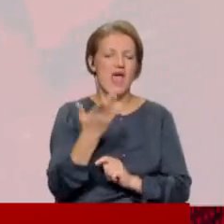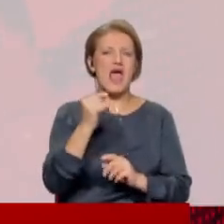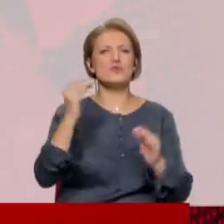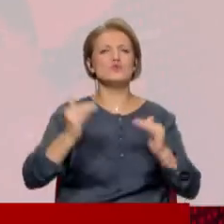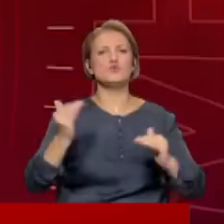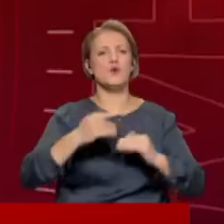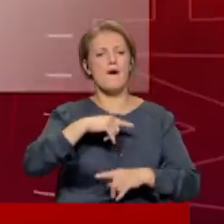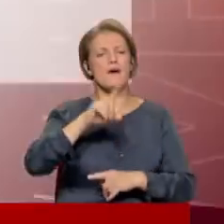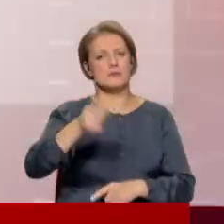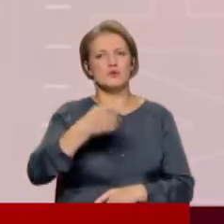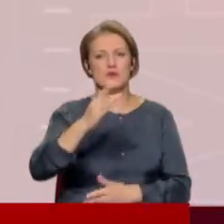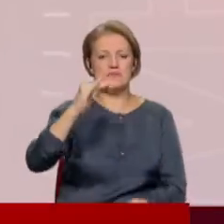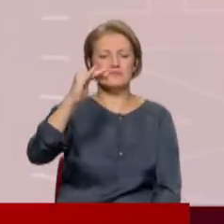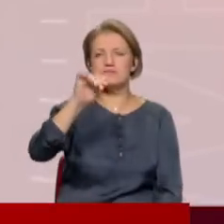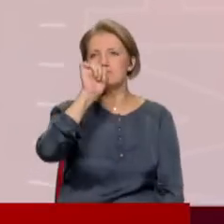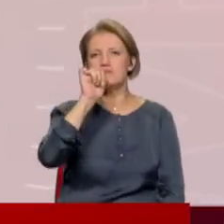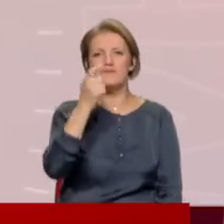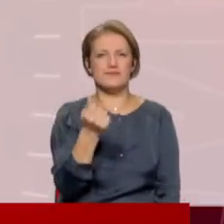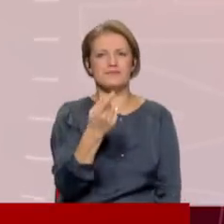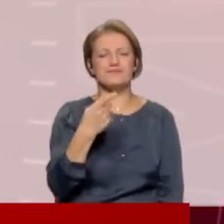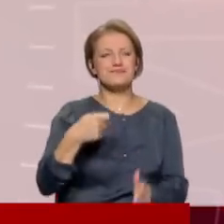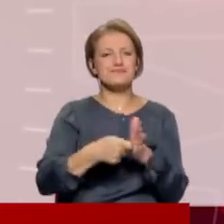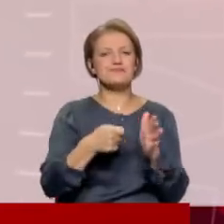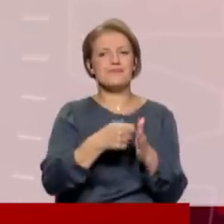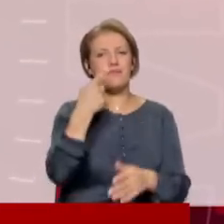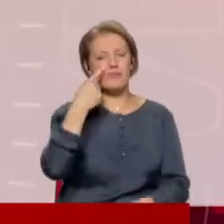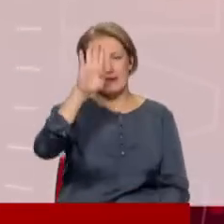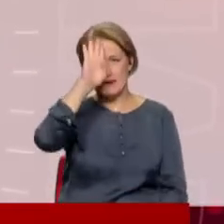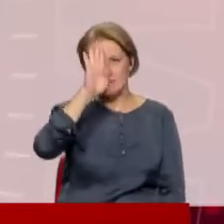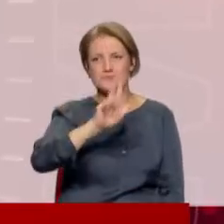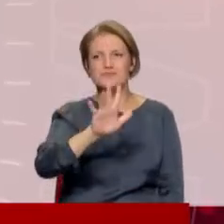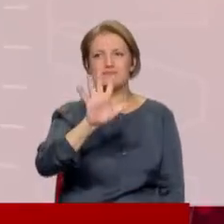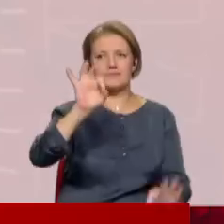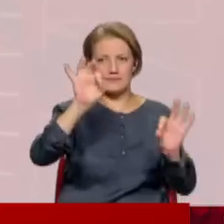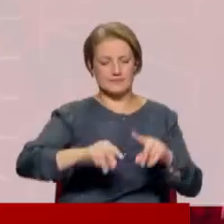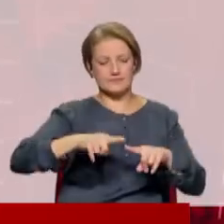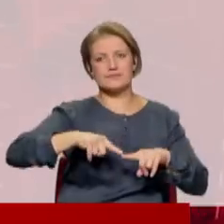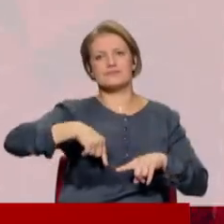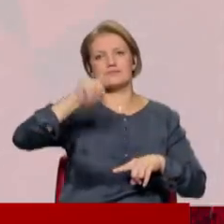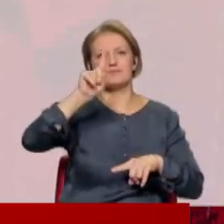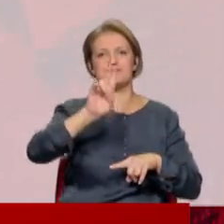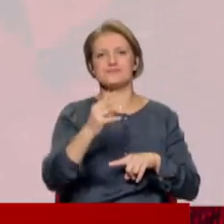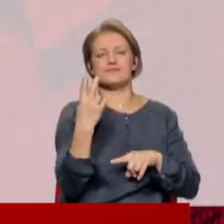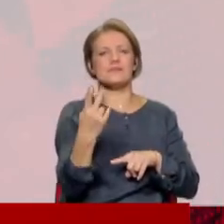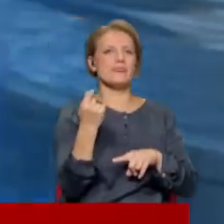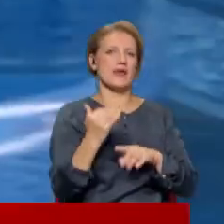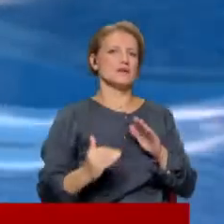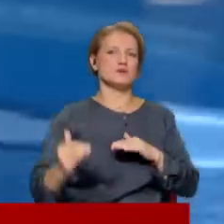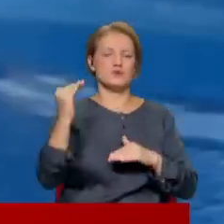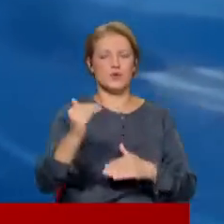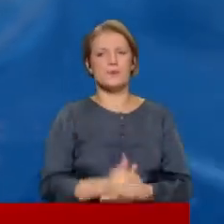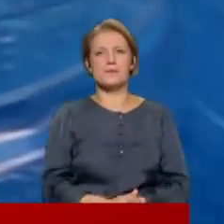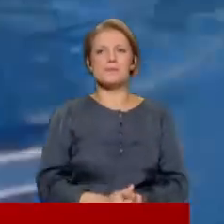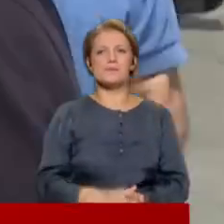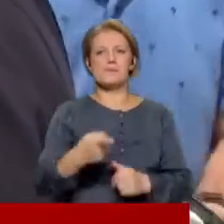en ucuzunu alıyor. Damacana suyun fiyatı markasına göre İstanbul'da 35 liradan başlıyor, 72 liraya kadar